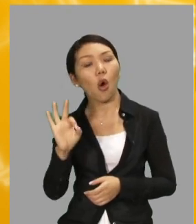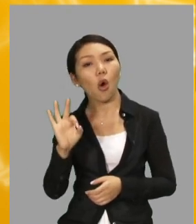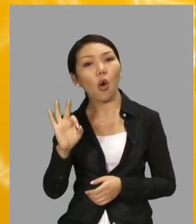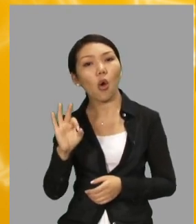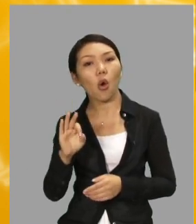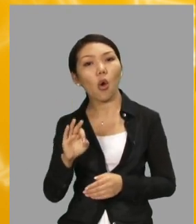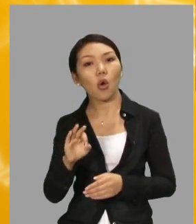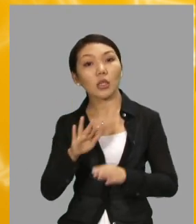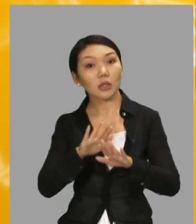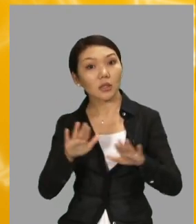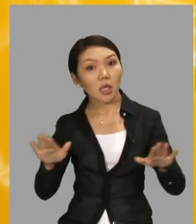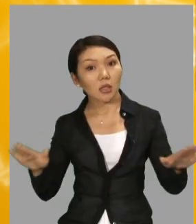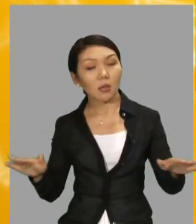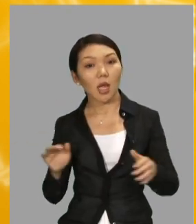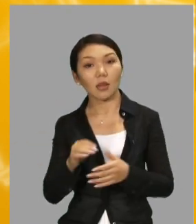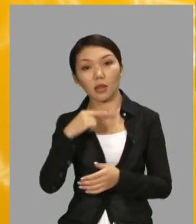сказали ребята.